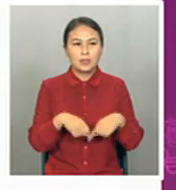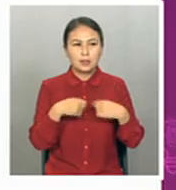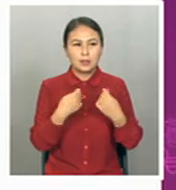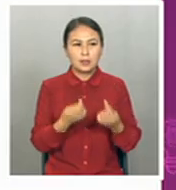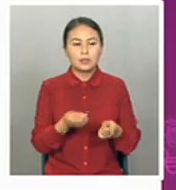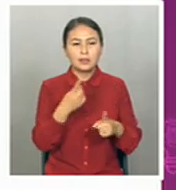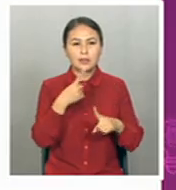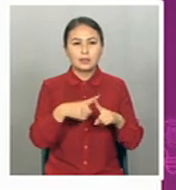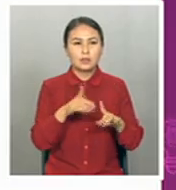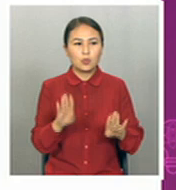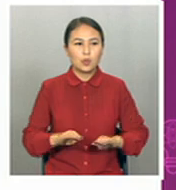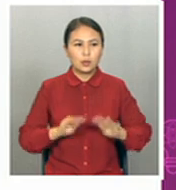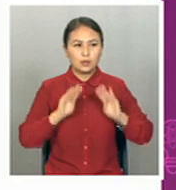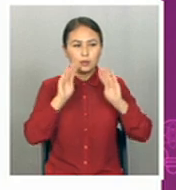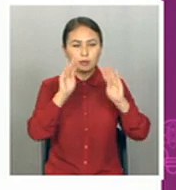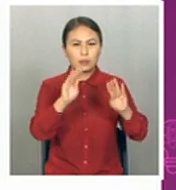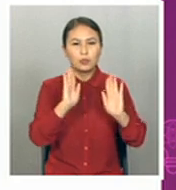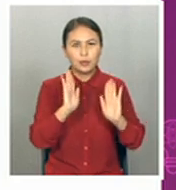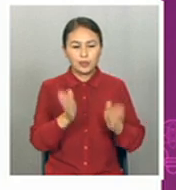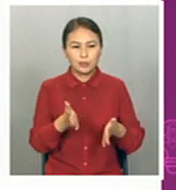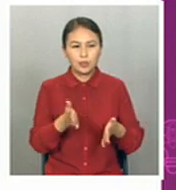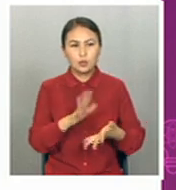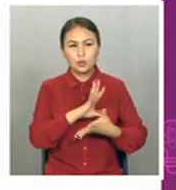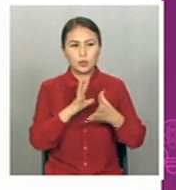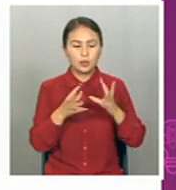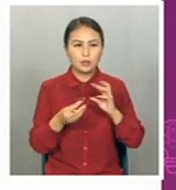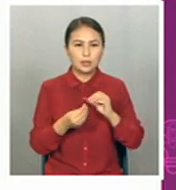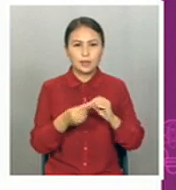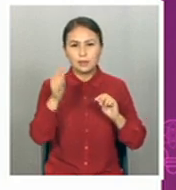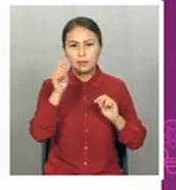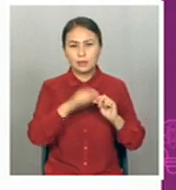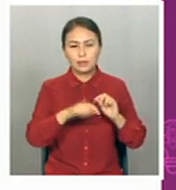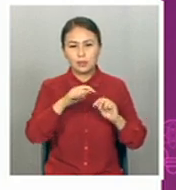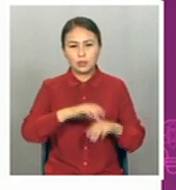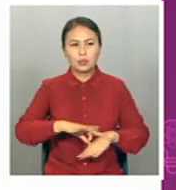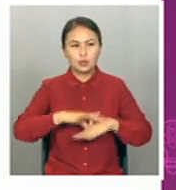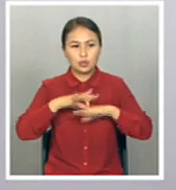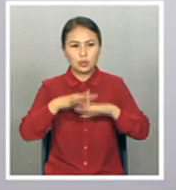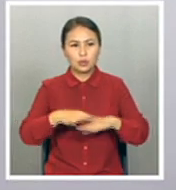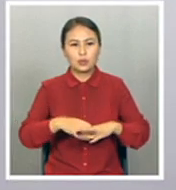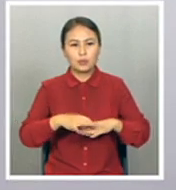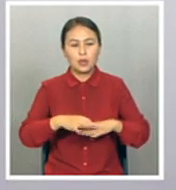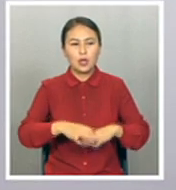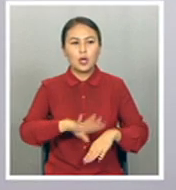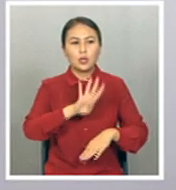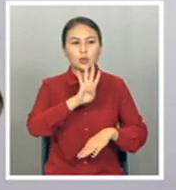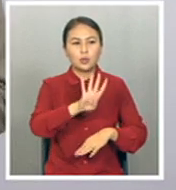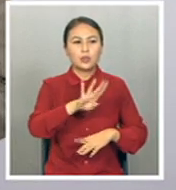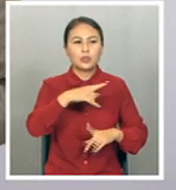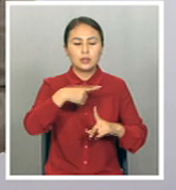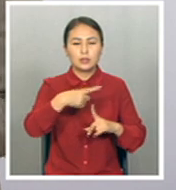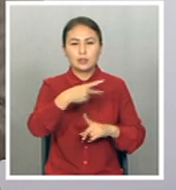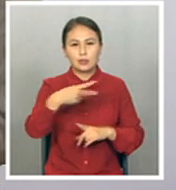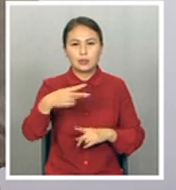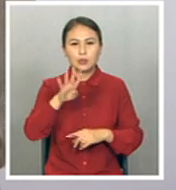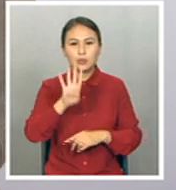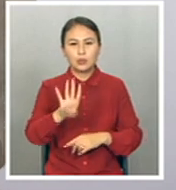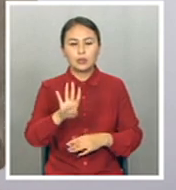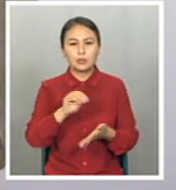X-тің орнына осы түбіріміз апарып қоямыз. Сонда тексеруді жүргізіп 4 тең 4 деп жазып қоямыз.